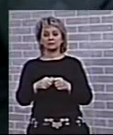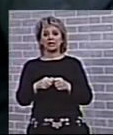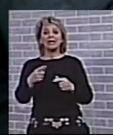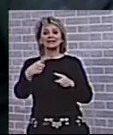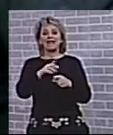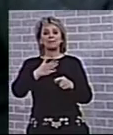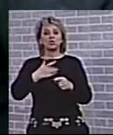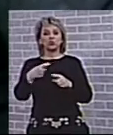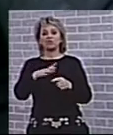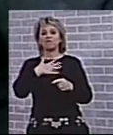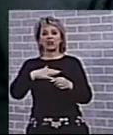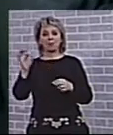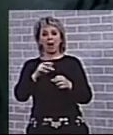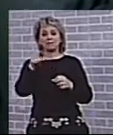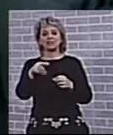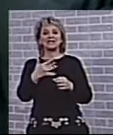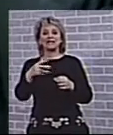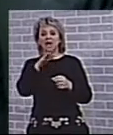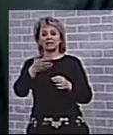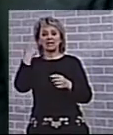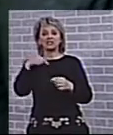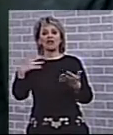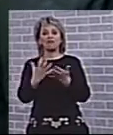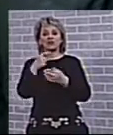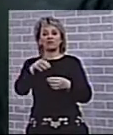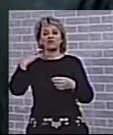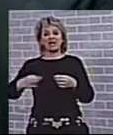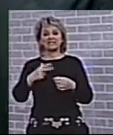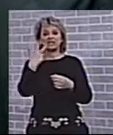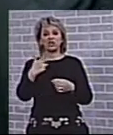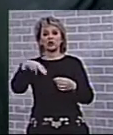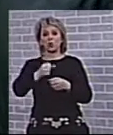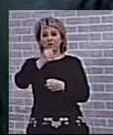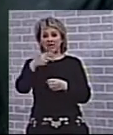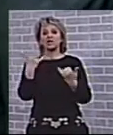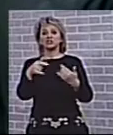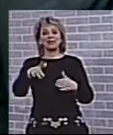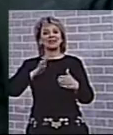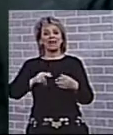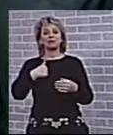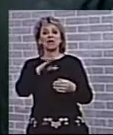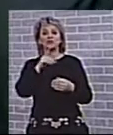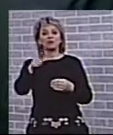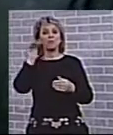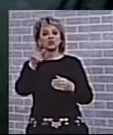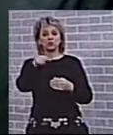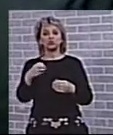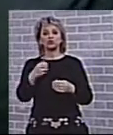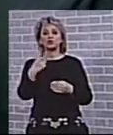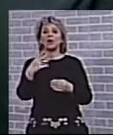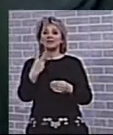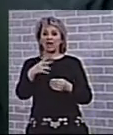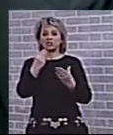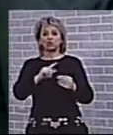Для меня это очень волнительный момент. Пару лет назад я выиграл во Франции 3 трофея. И теперь я надеюсь, меня девочки послушают еще пару